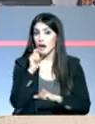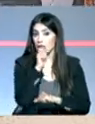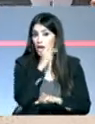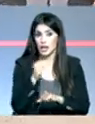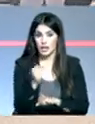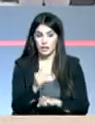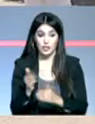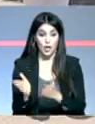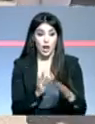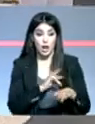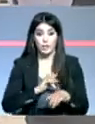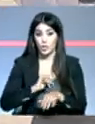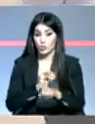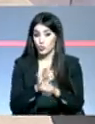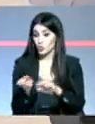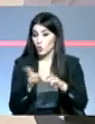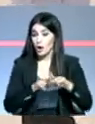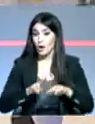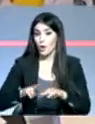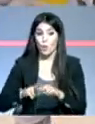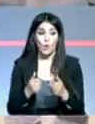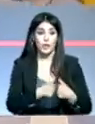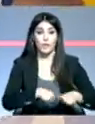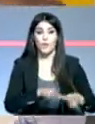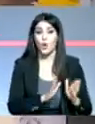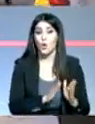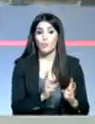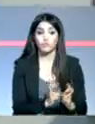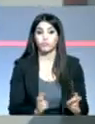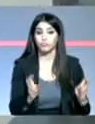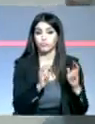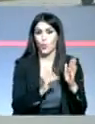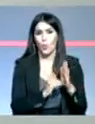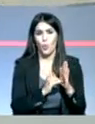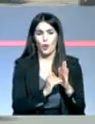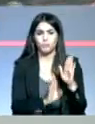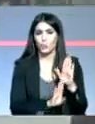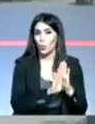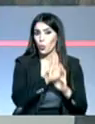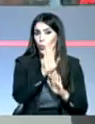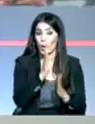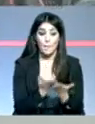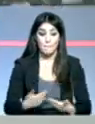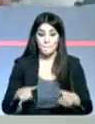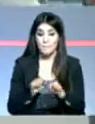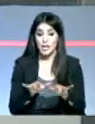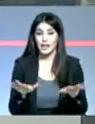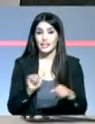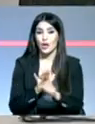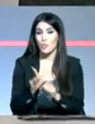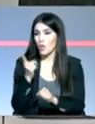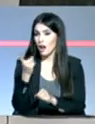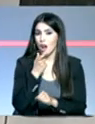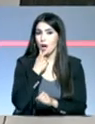أرقام المصابين والوفيات والمقيمين بالمستشفيات تضاعفت في الآونة الأخيرة بالتوازي مع انتشار السلالة